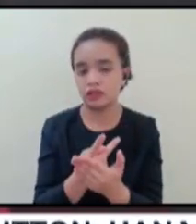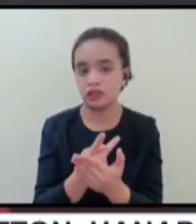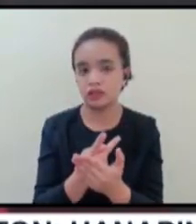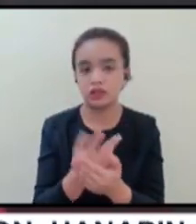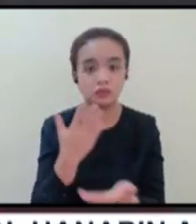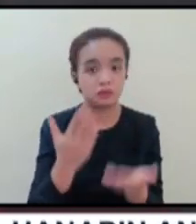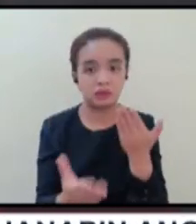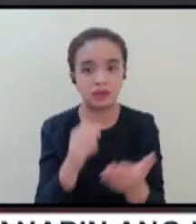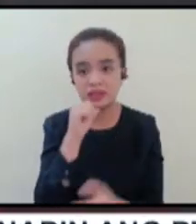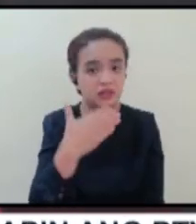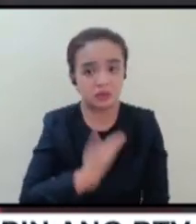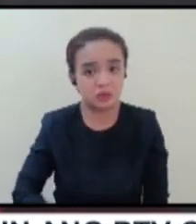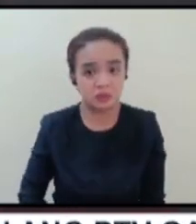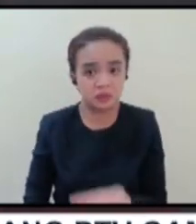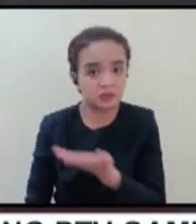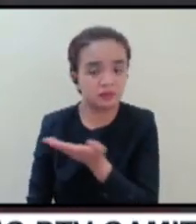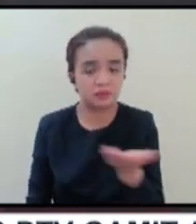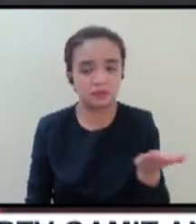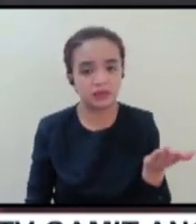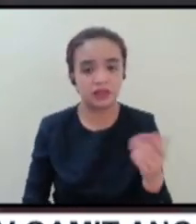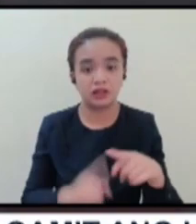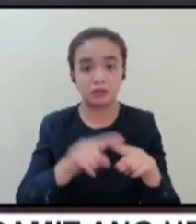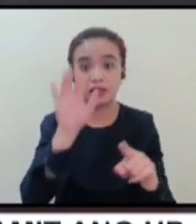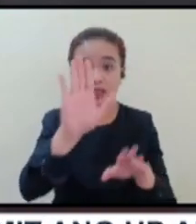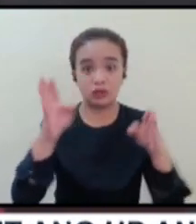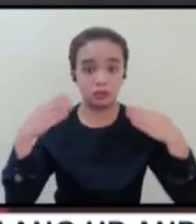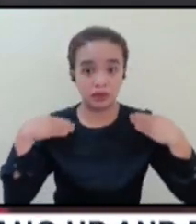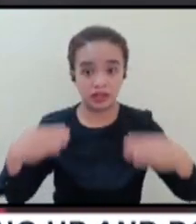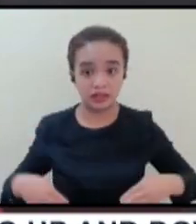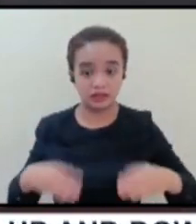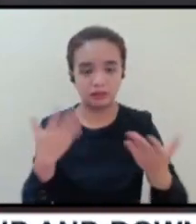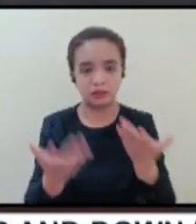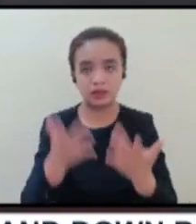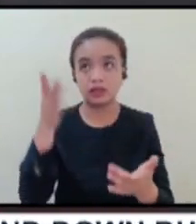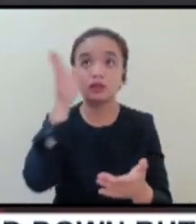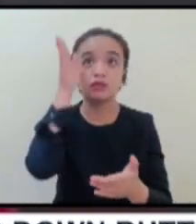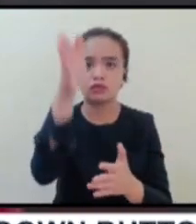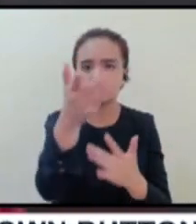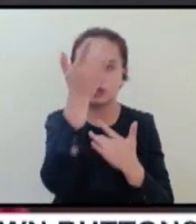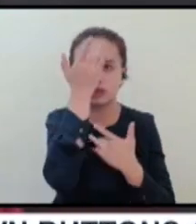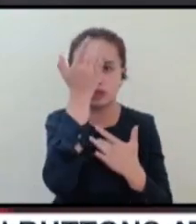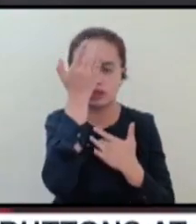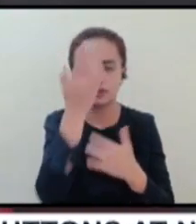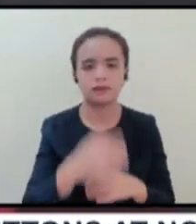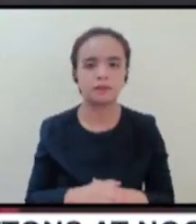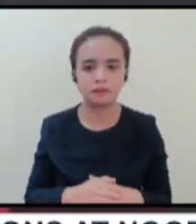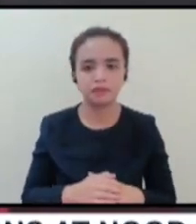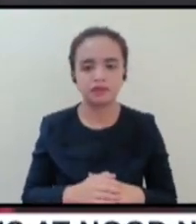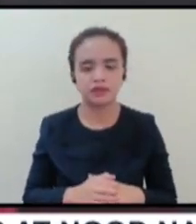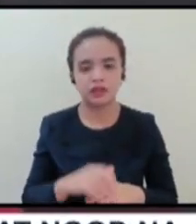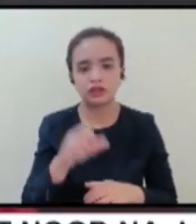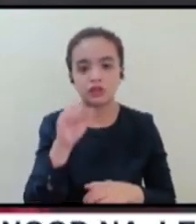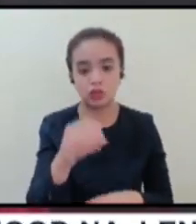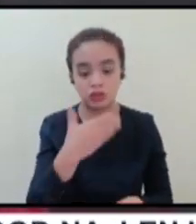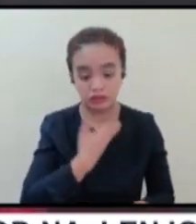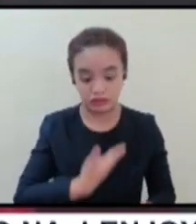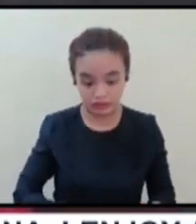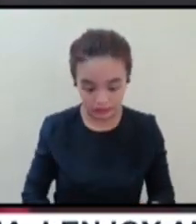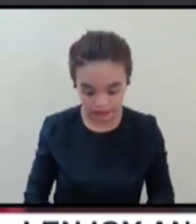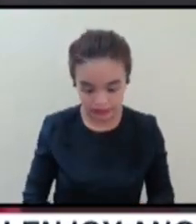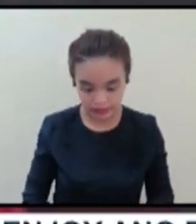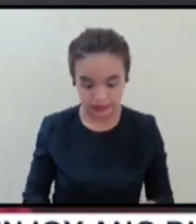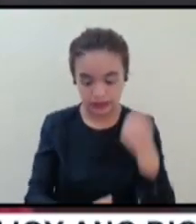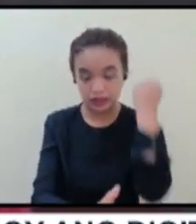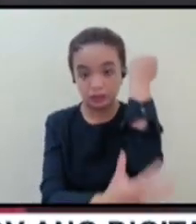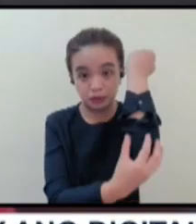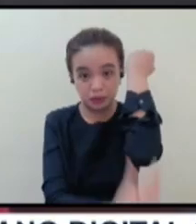nga siguro nagugutom. Pero ang katawan mo naman, baka magkasakit na in the future. So yung being hungry and being